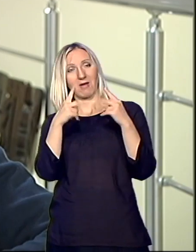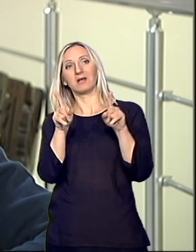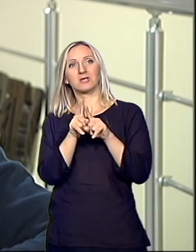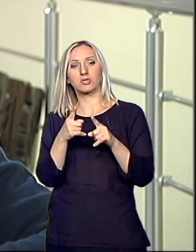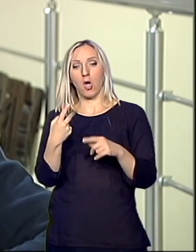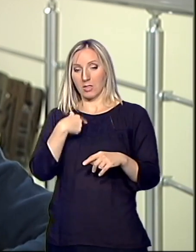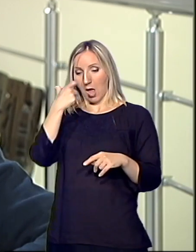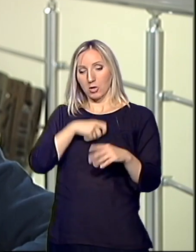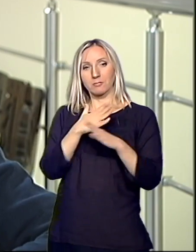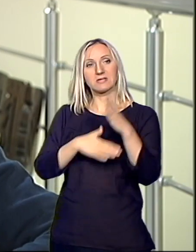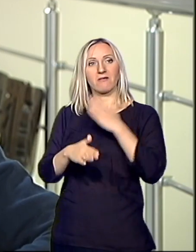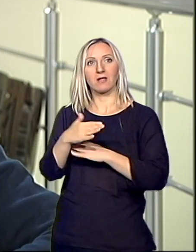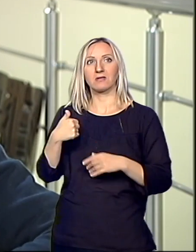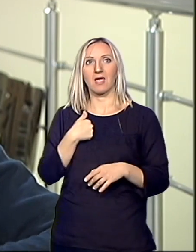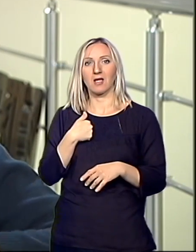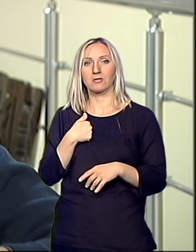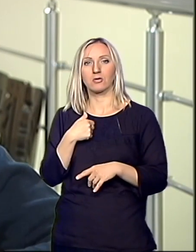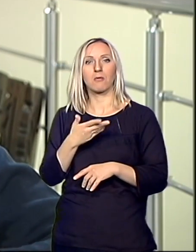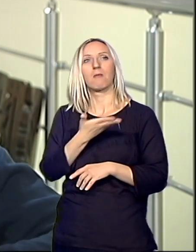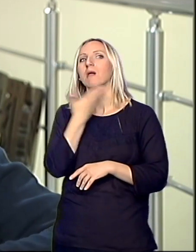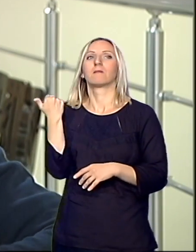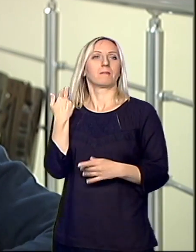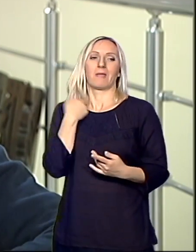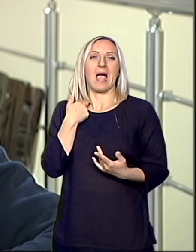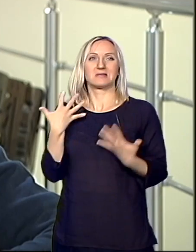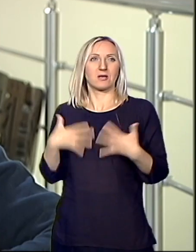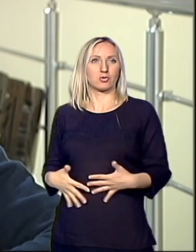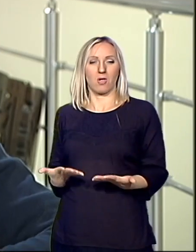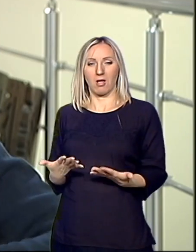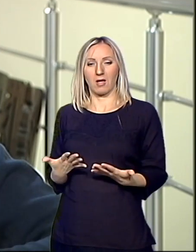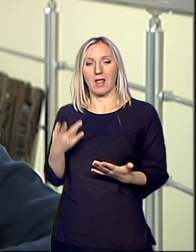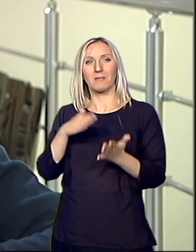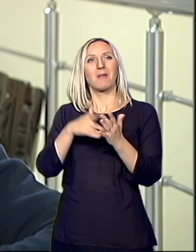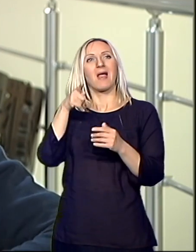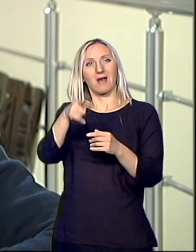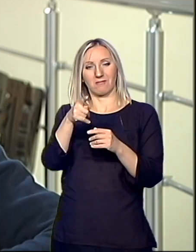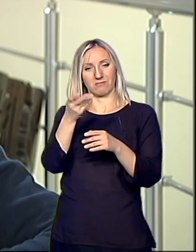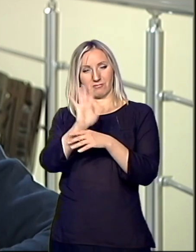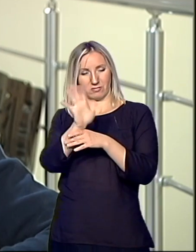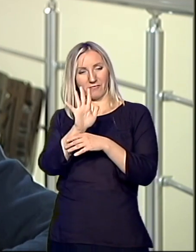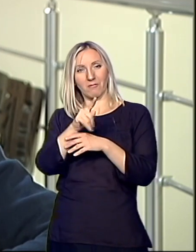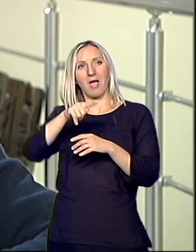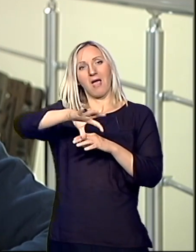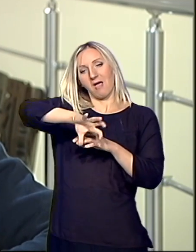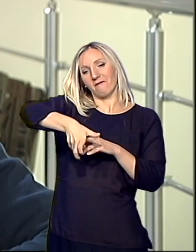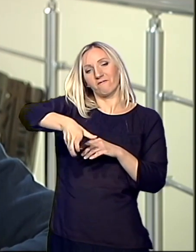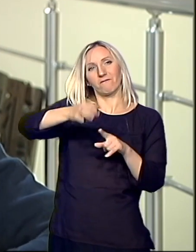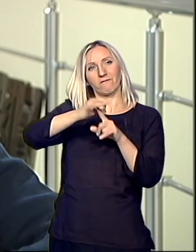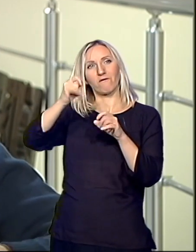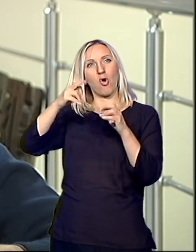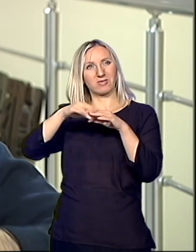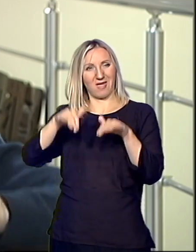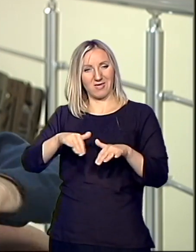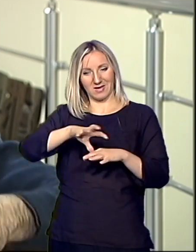sa invaliditetom kao aseksualnih. U sceni u kojoj igraju fote tinejdžeri,